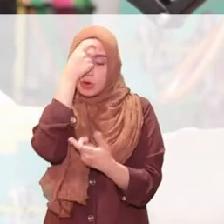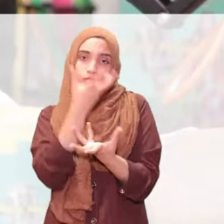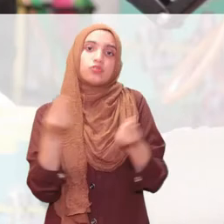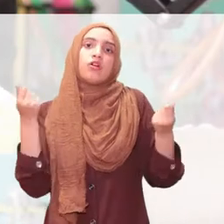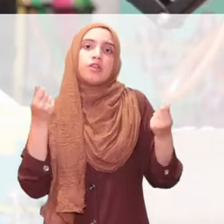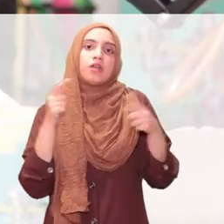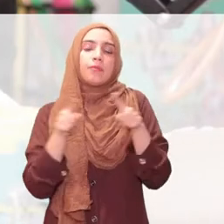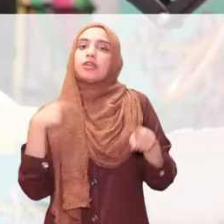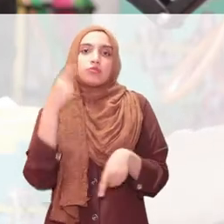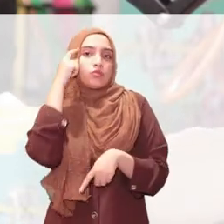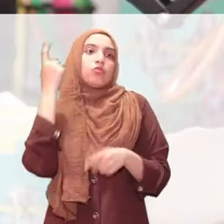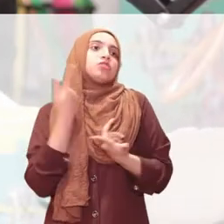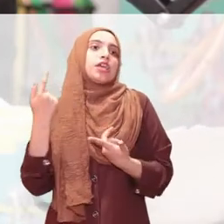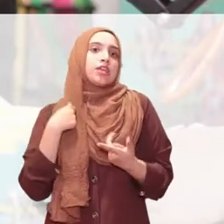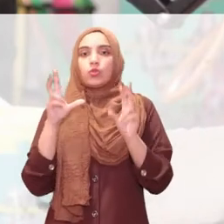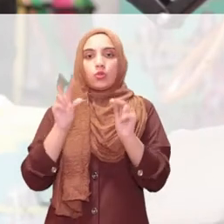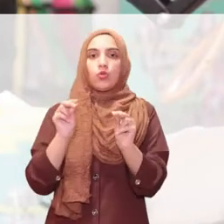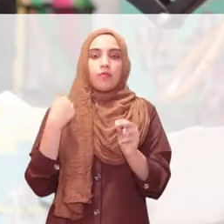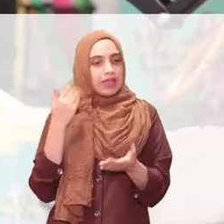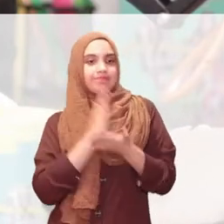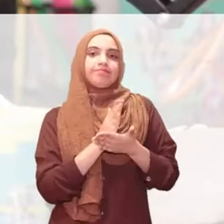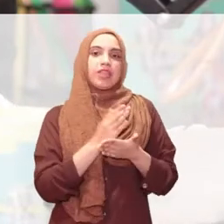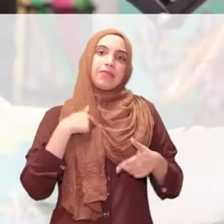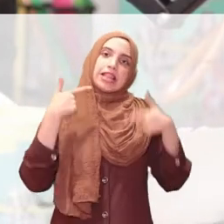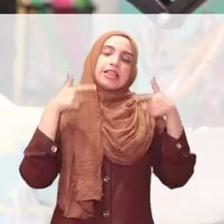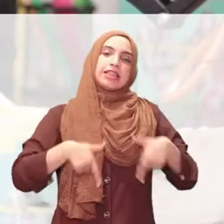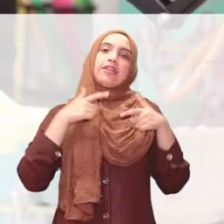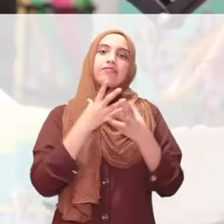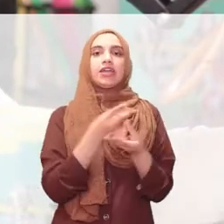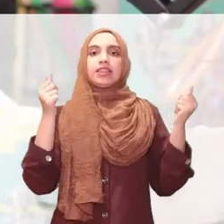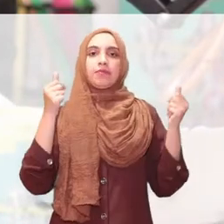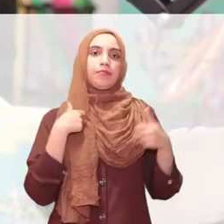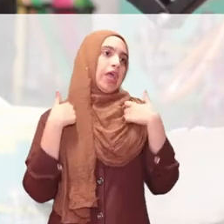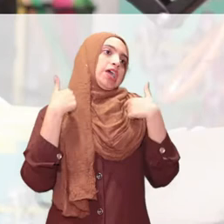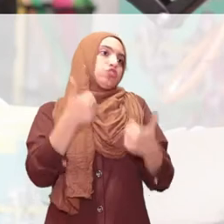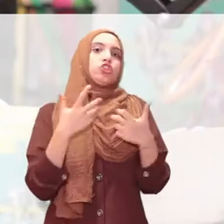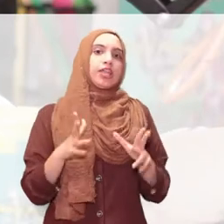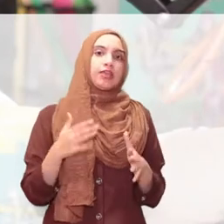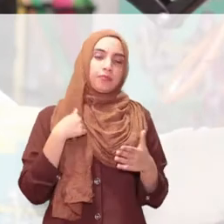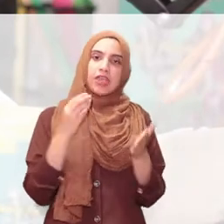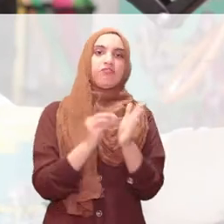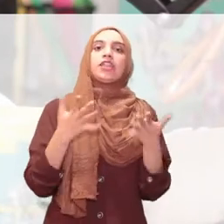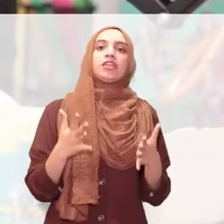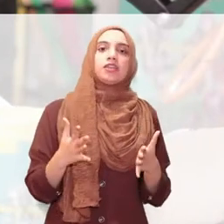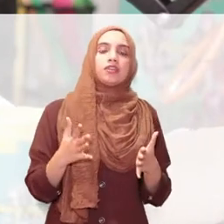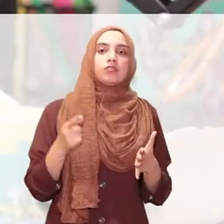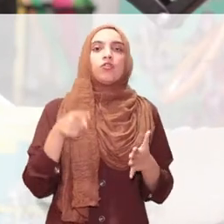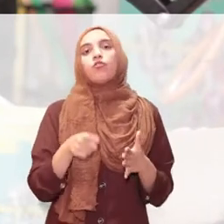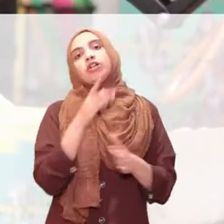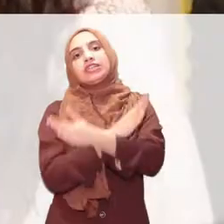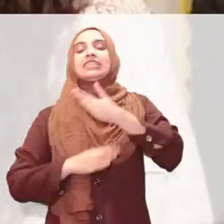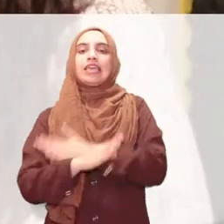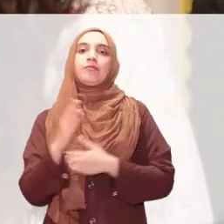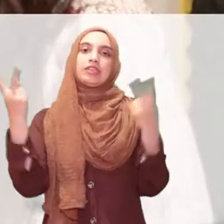नॉट गुड इनफ एविडेंस टो एलिमिनेट पिंपल्स और